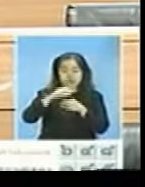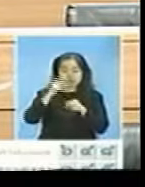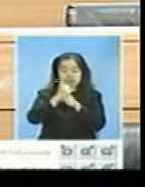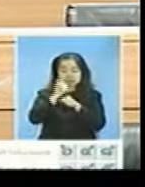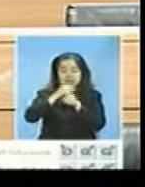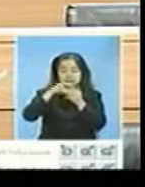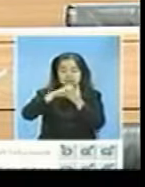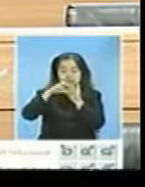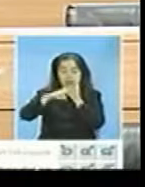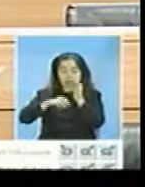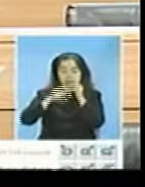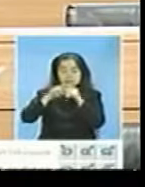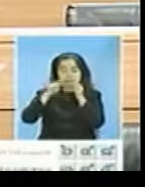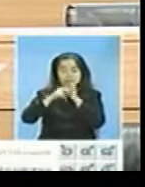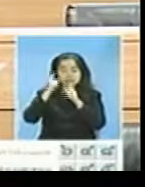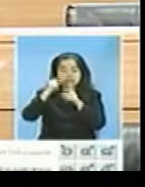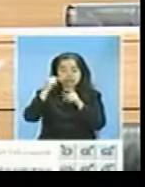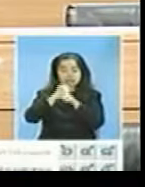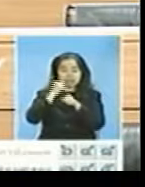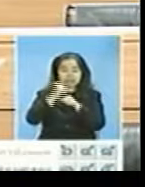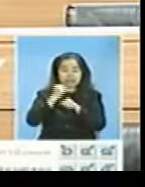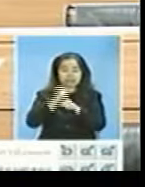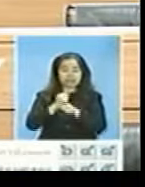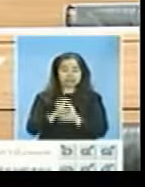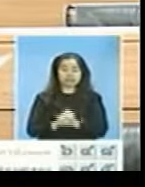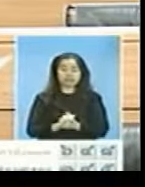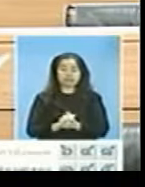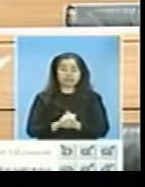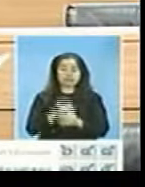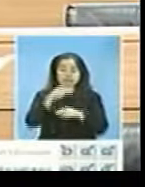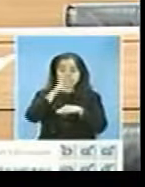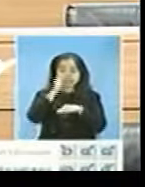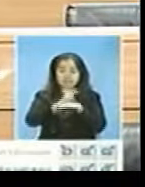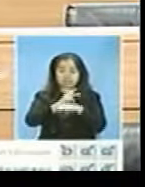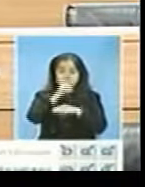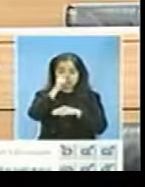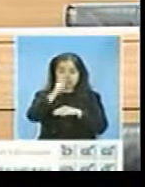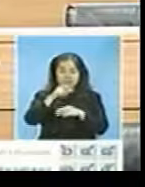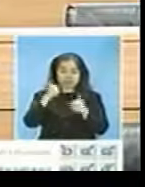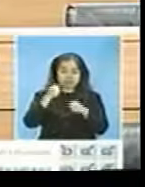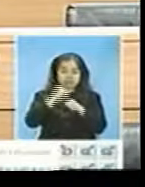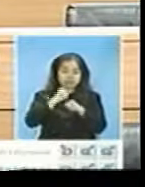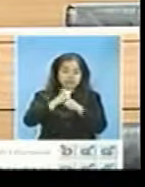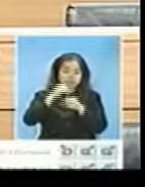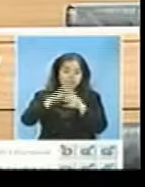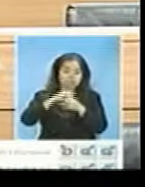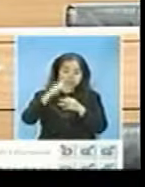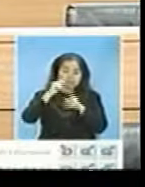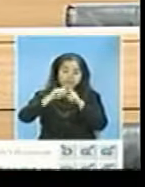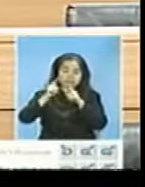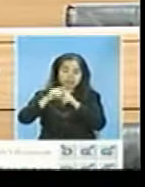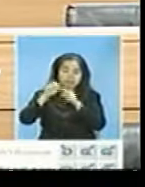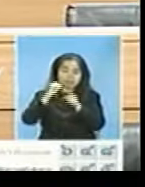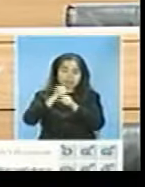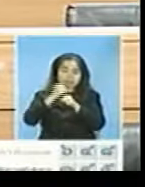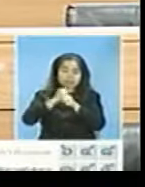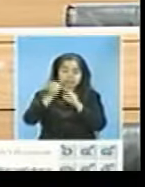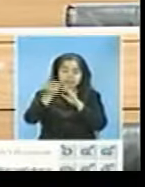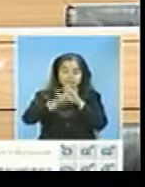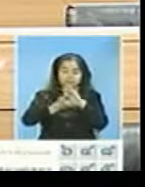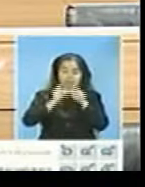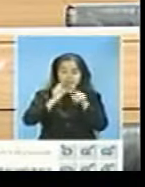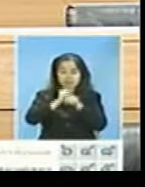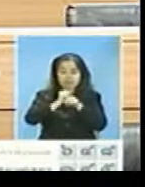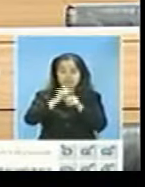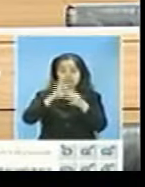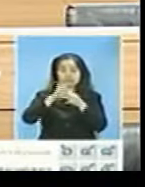หมท่านประธานที่เคารพครับคนที่จะไปร่างสสรนี่สสรที่จะไปร่างรัฐธรรมนูญนี่ไปเ